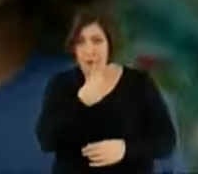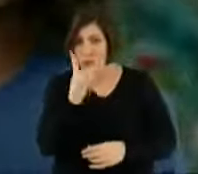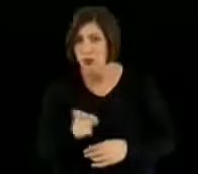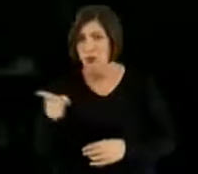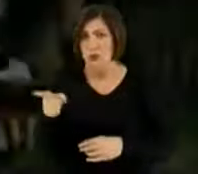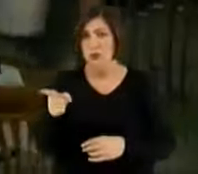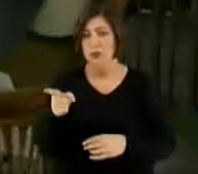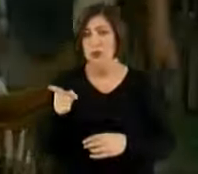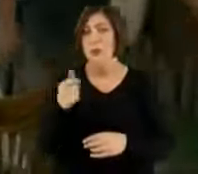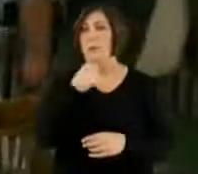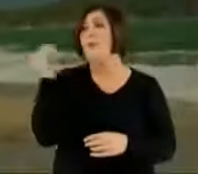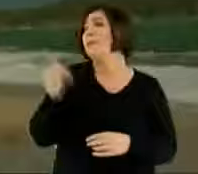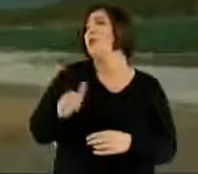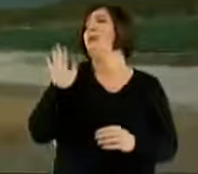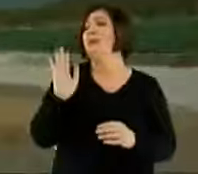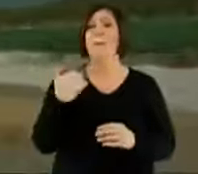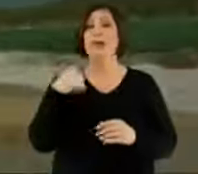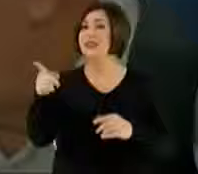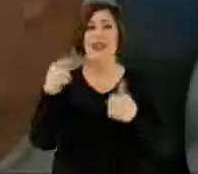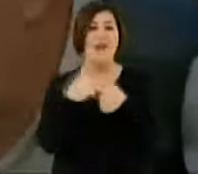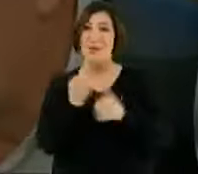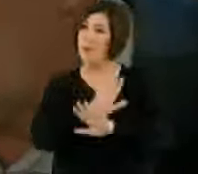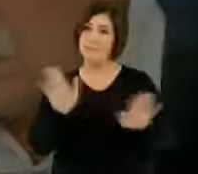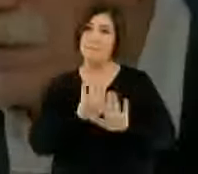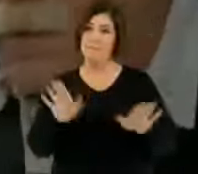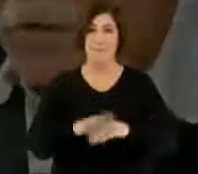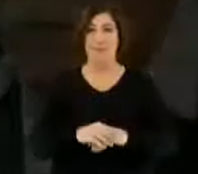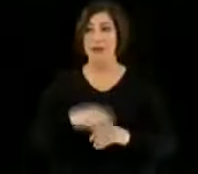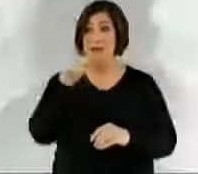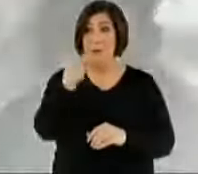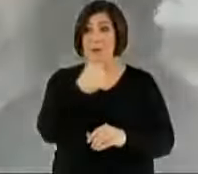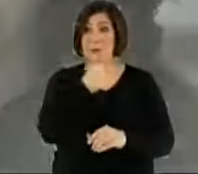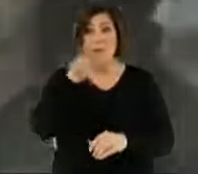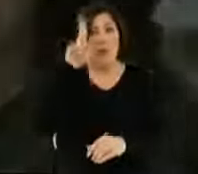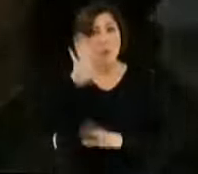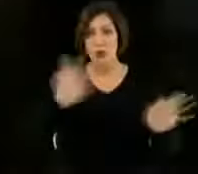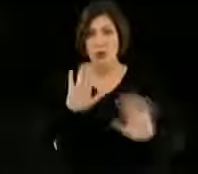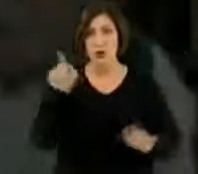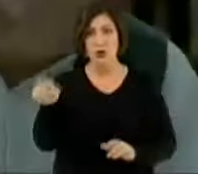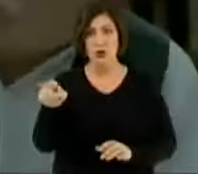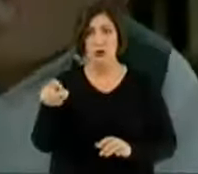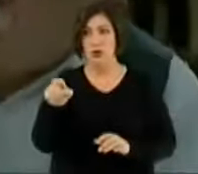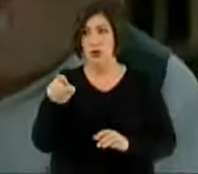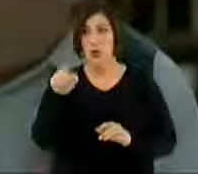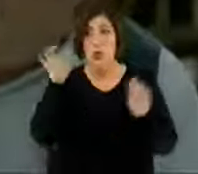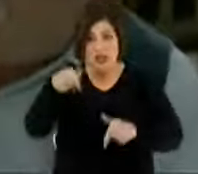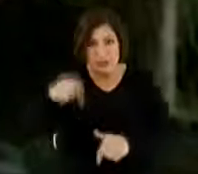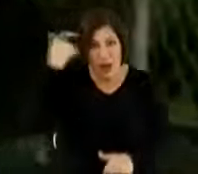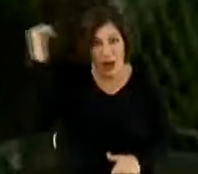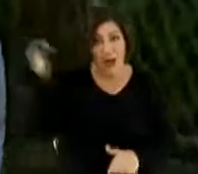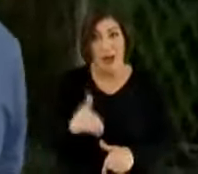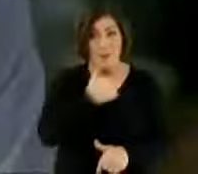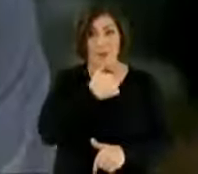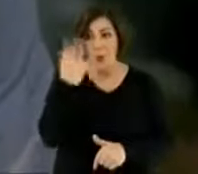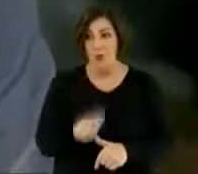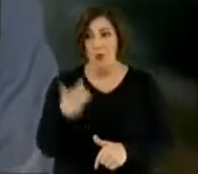Peri? Baban gelmezse ben de seninle evlenmem. Sen babamı tanımıyorsun. Ulan şimdi mi aklına geldi